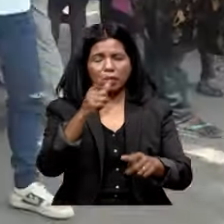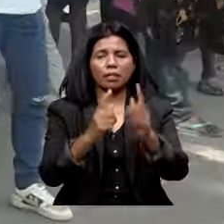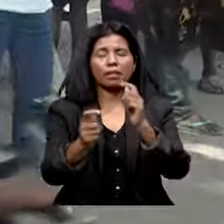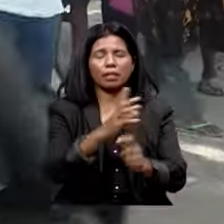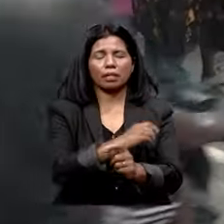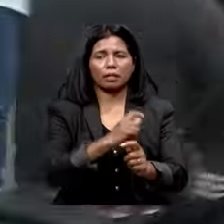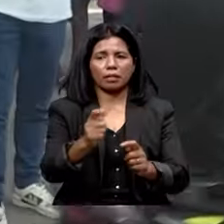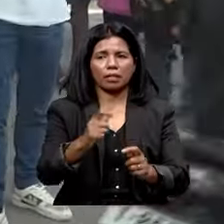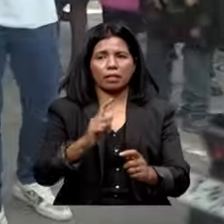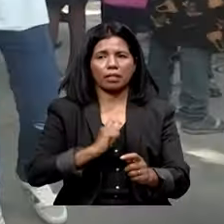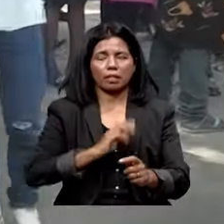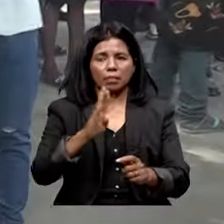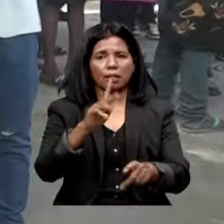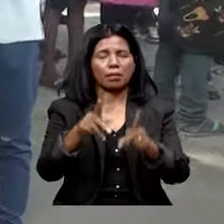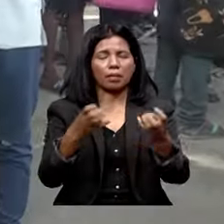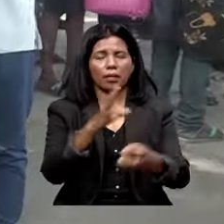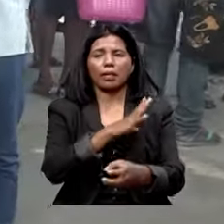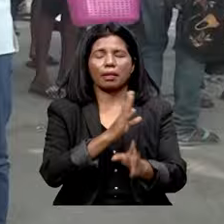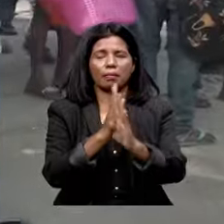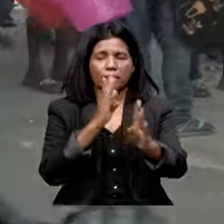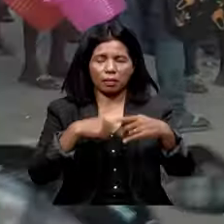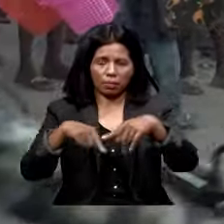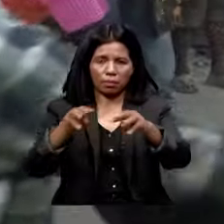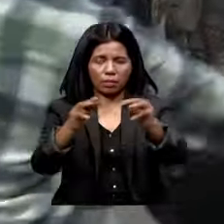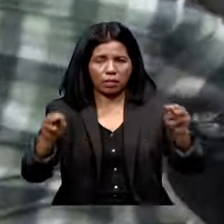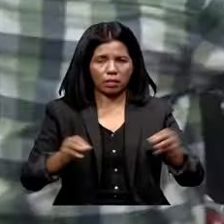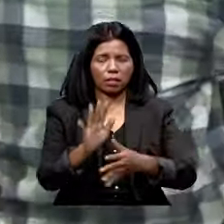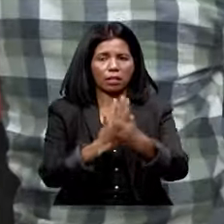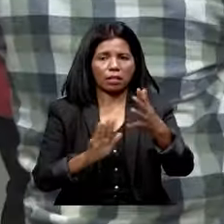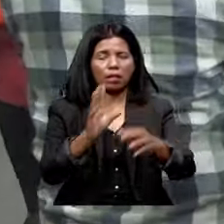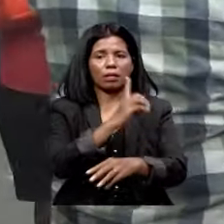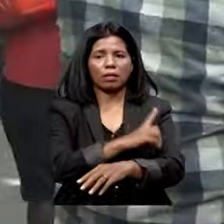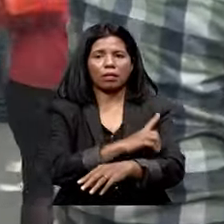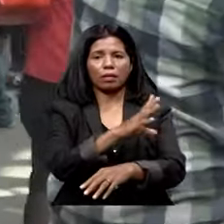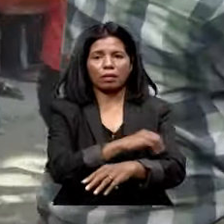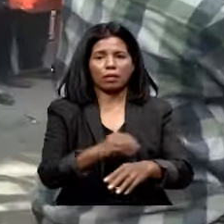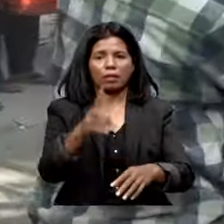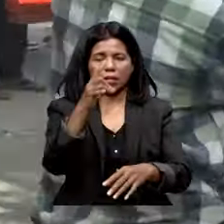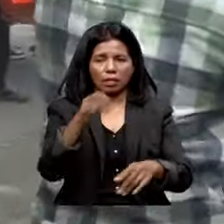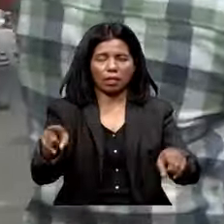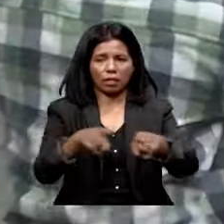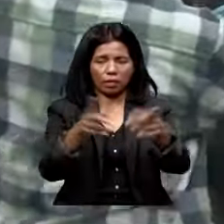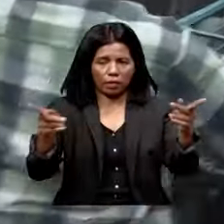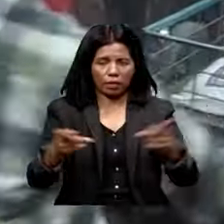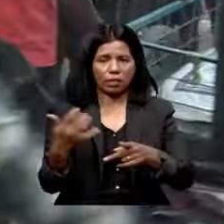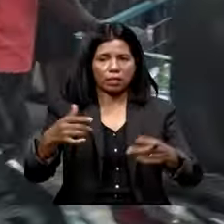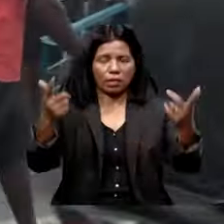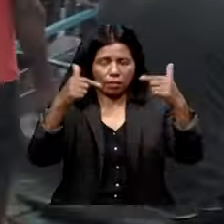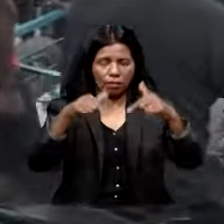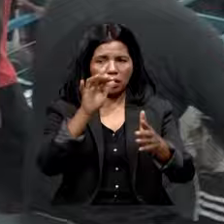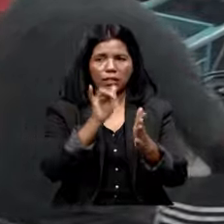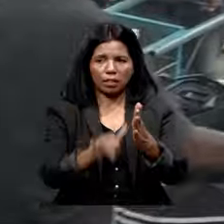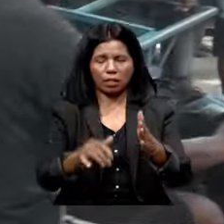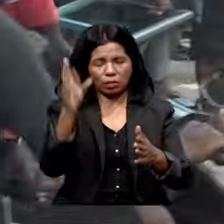tai besi ema barak ma kembis hodi viajen basir ne munisipi iha hodi selebra Lorong Finado tama kapital dili saya ne sanfati nebe siramai hela hodi